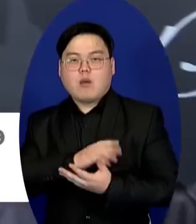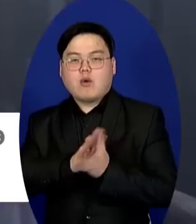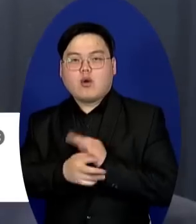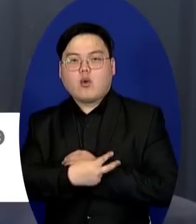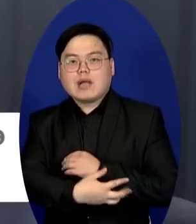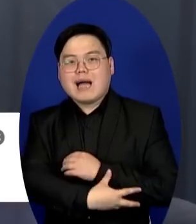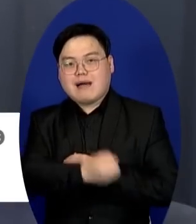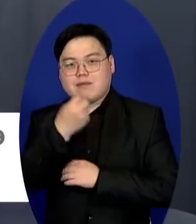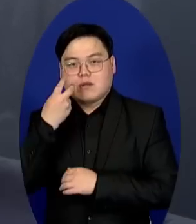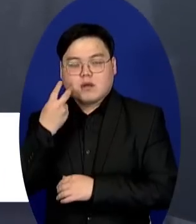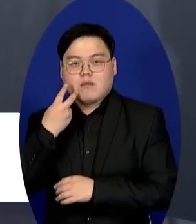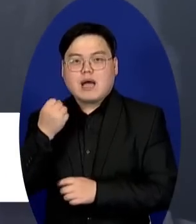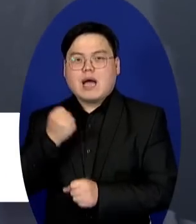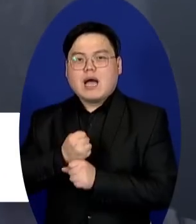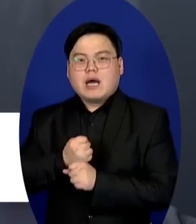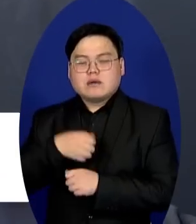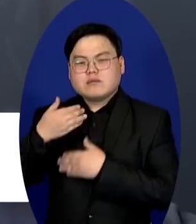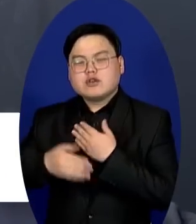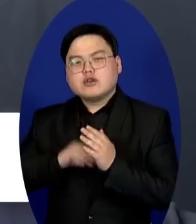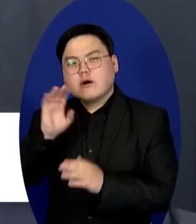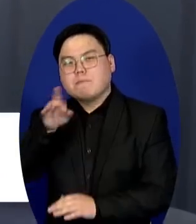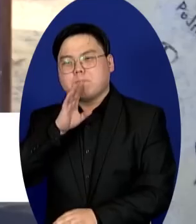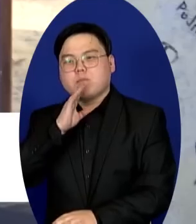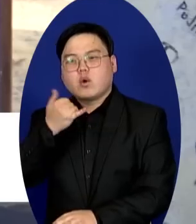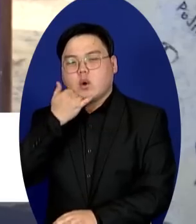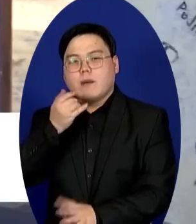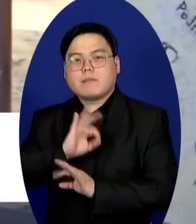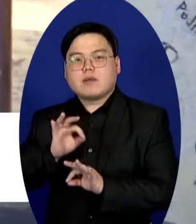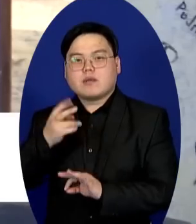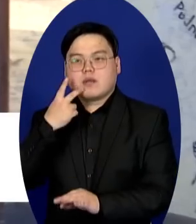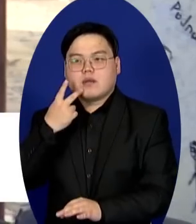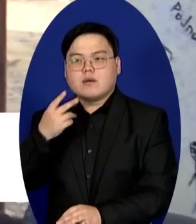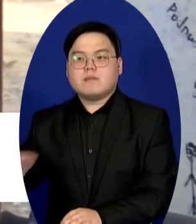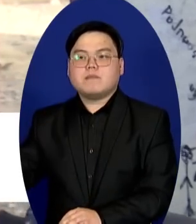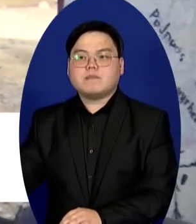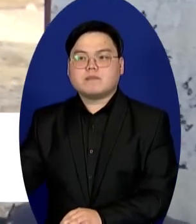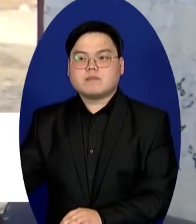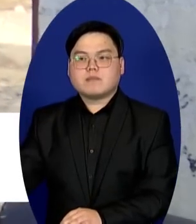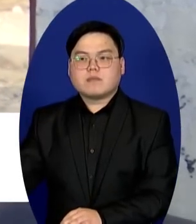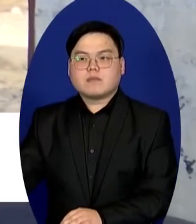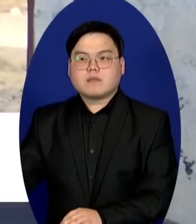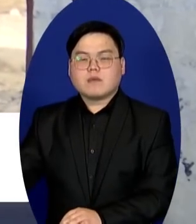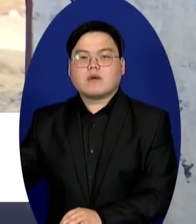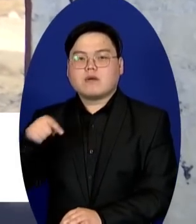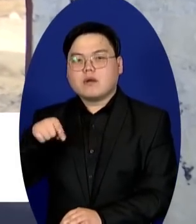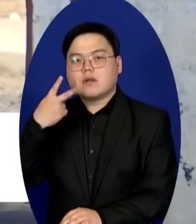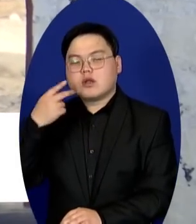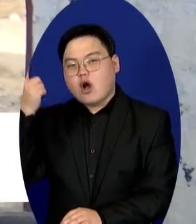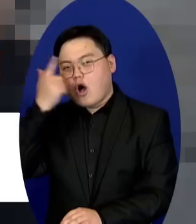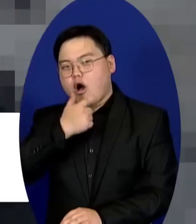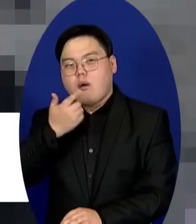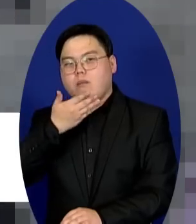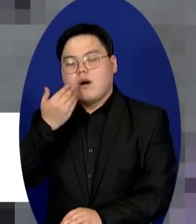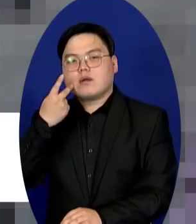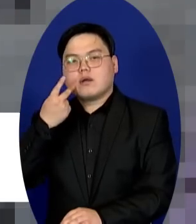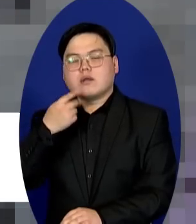Ажил мэлдэг хүмүүс алдцсан, уцаа алдсан байхгүй л гээд ирдэг шээ. Төвчтэй бол явдаг юм баг бах баха. Одоо өнгөрсөн угаасаа л олдохгүй гэдэг ойлголттой болохоор.